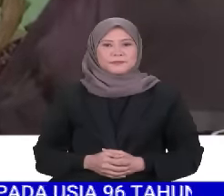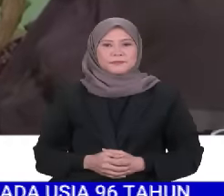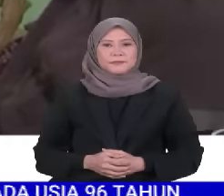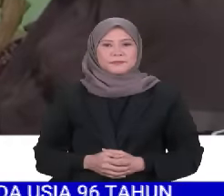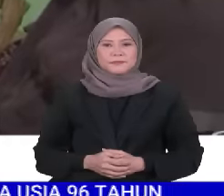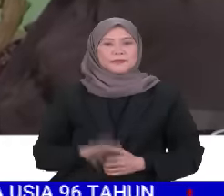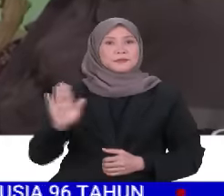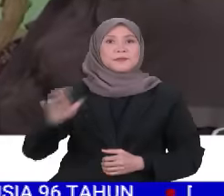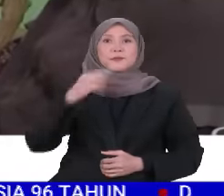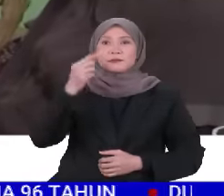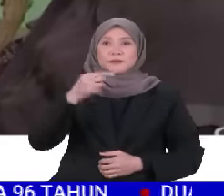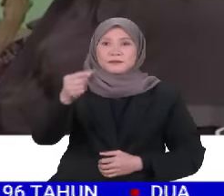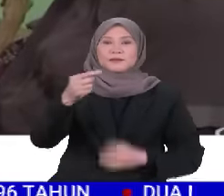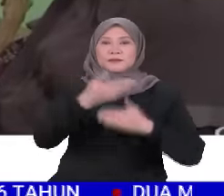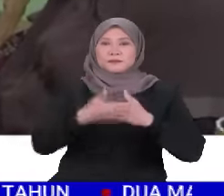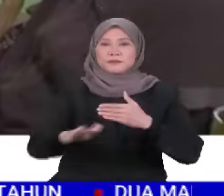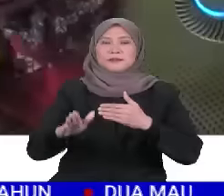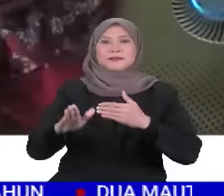beliau